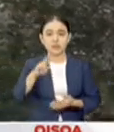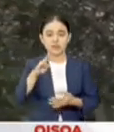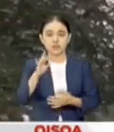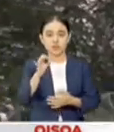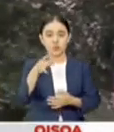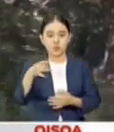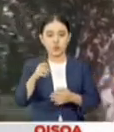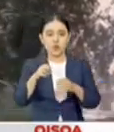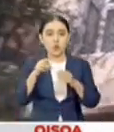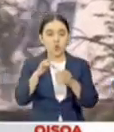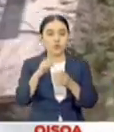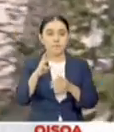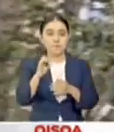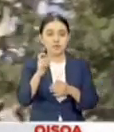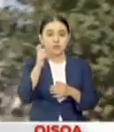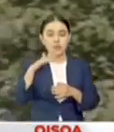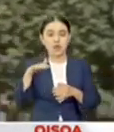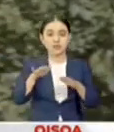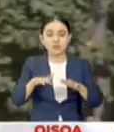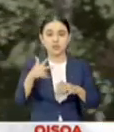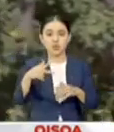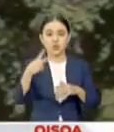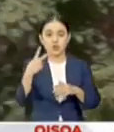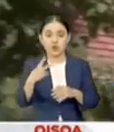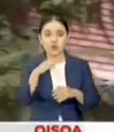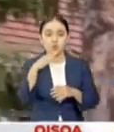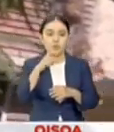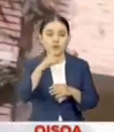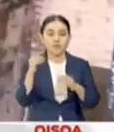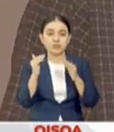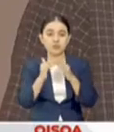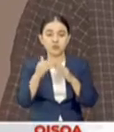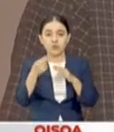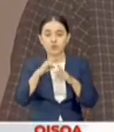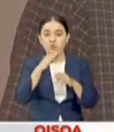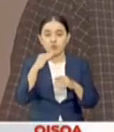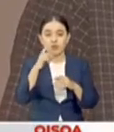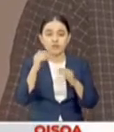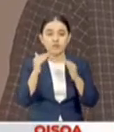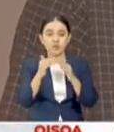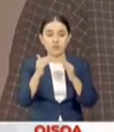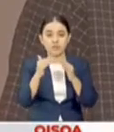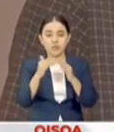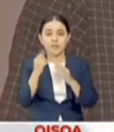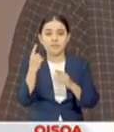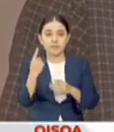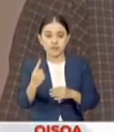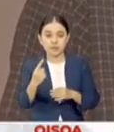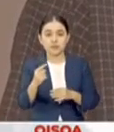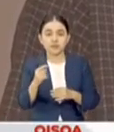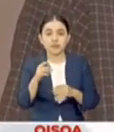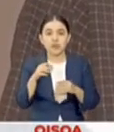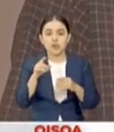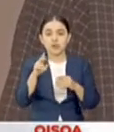Yashnobod tumani O'rta masjid mahallasida joylashgan 32 ko'p qavatli uy. Ushbu ko'p qavatli uydagi xonadonlardan birida